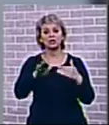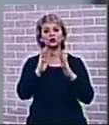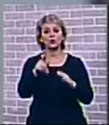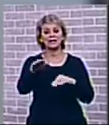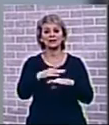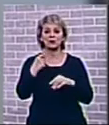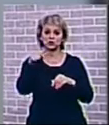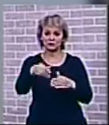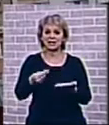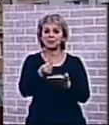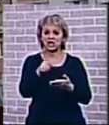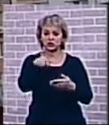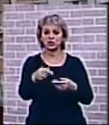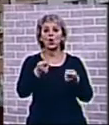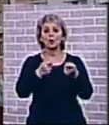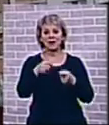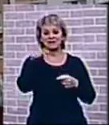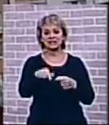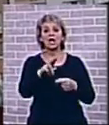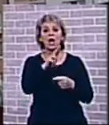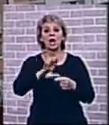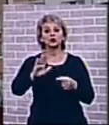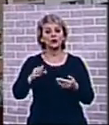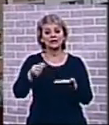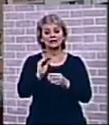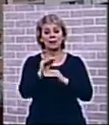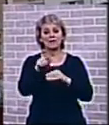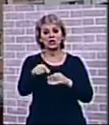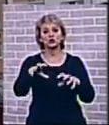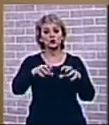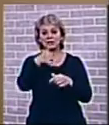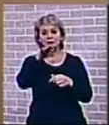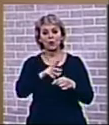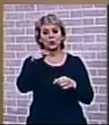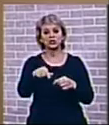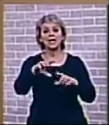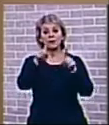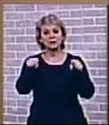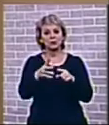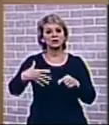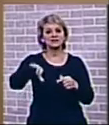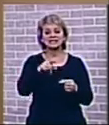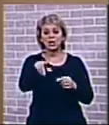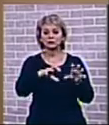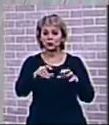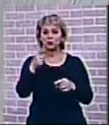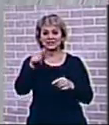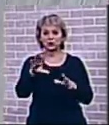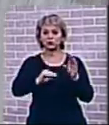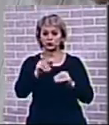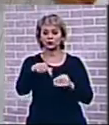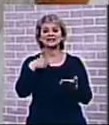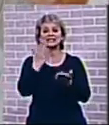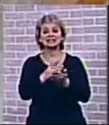только добросовестные плательщики и управленцы. А кто не доплачивал, теперь жульничать не может. Прибор все манипуляции учтет. Вот здесь